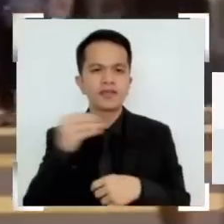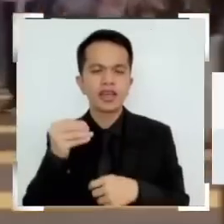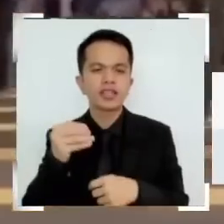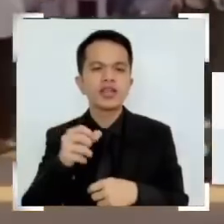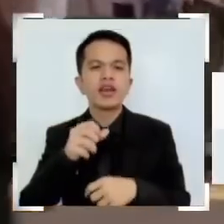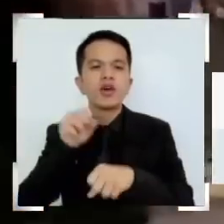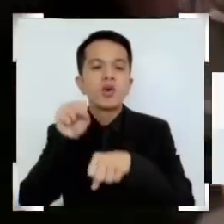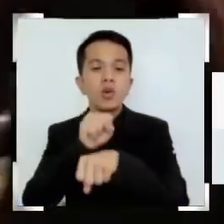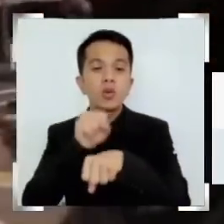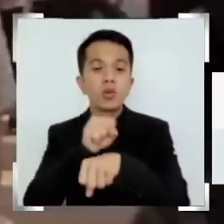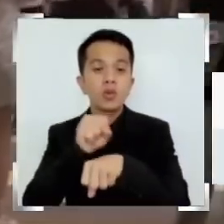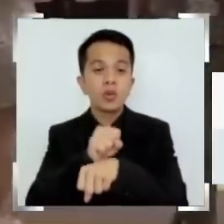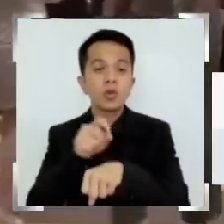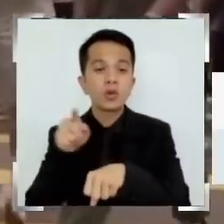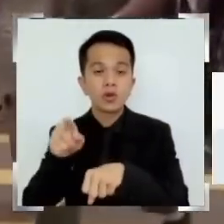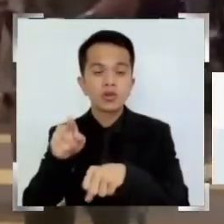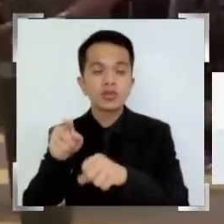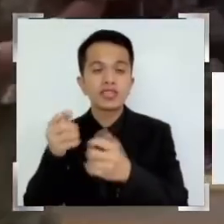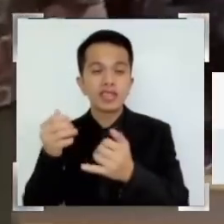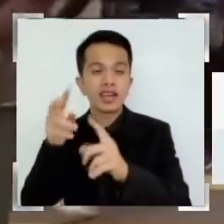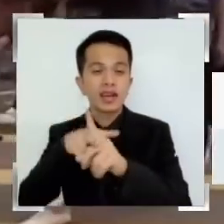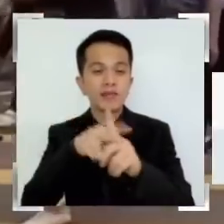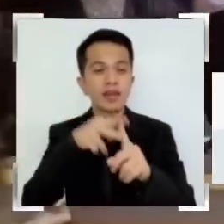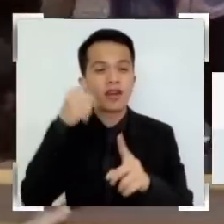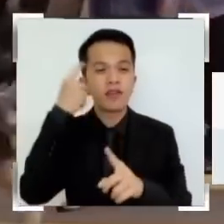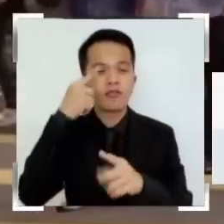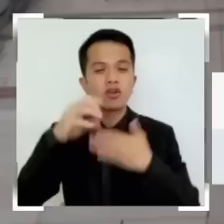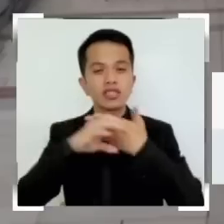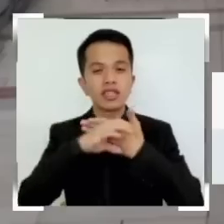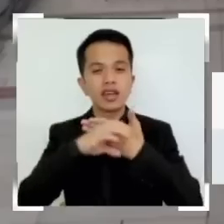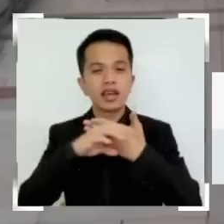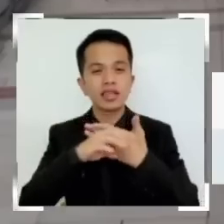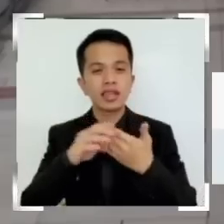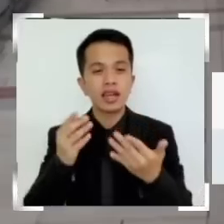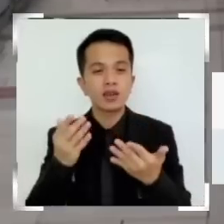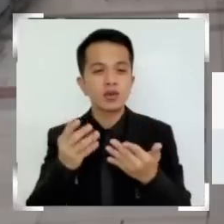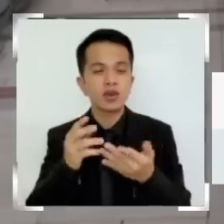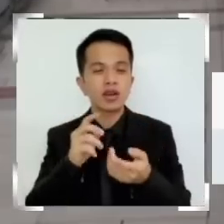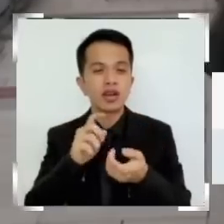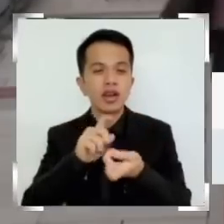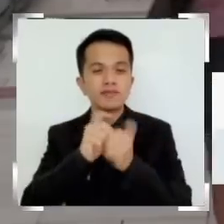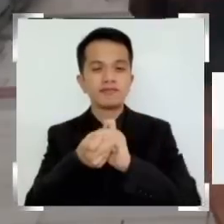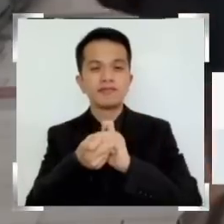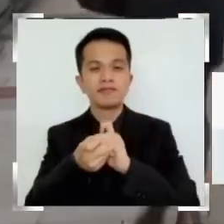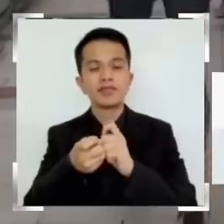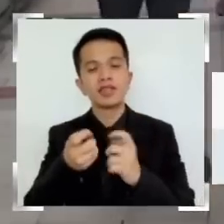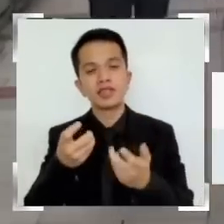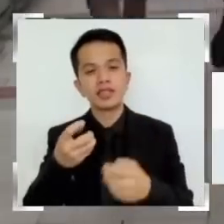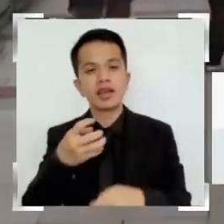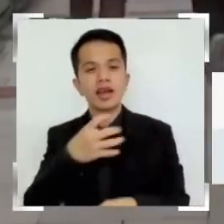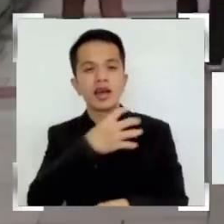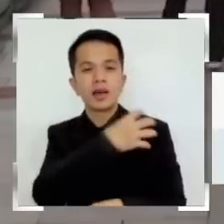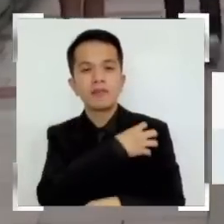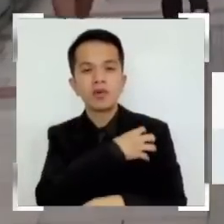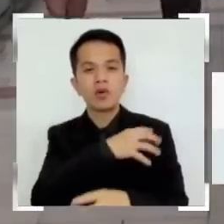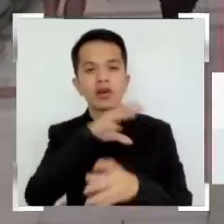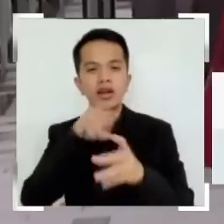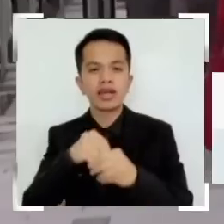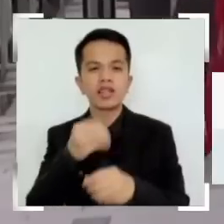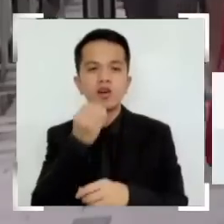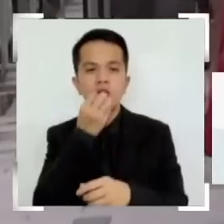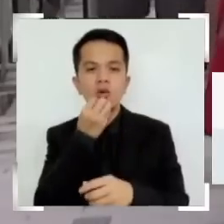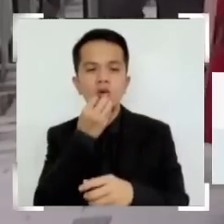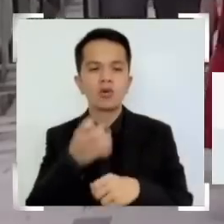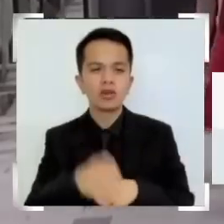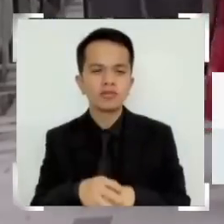na roon na nag-a-apply para sa contract renewal o pagpapalit ng employer sa Hong Kong. Hindi rin ito apektado ang